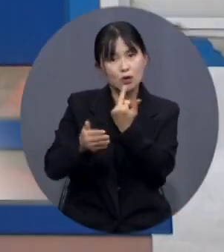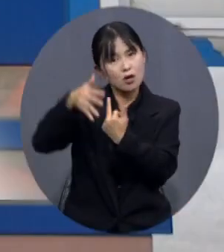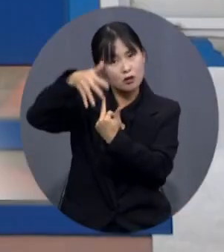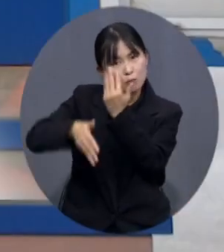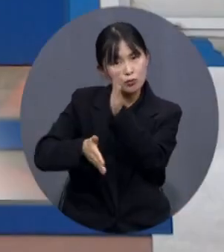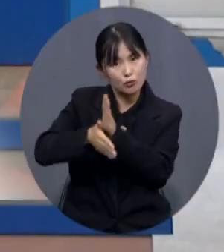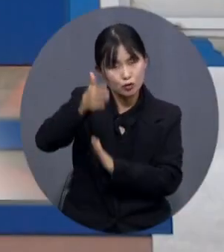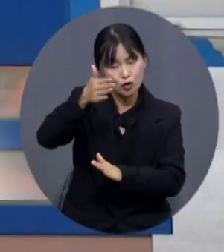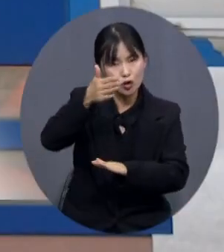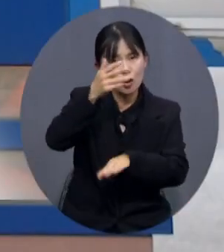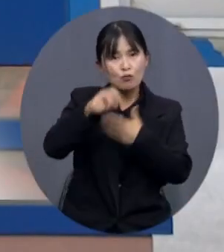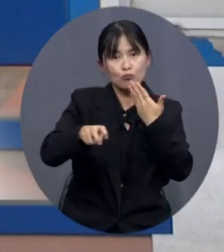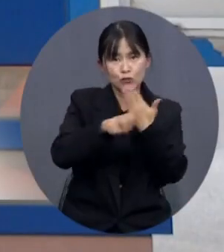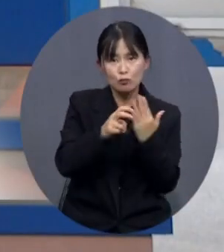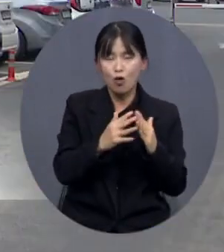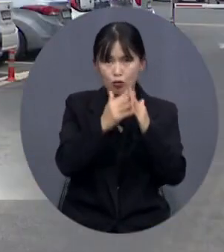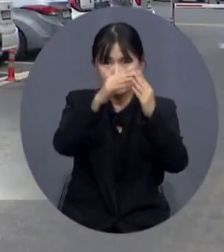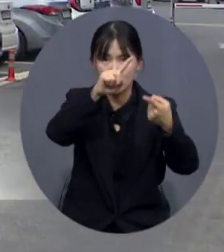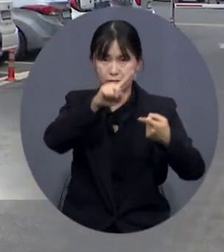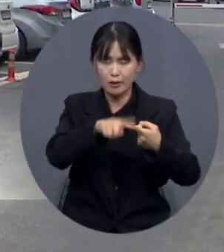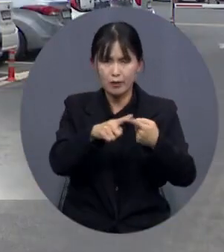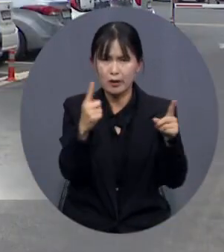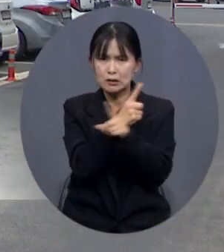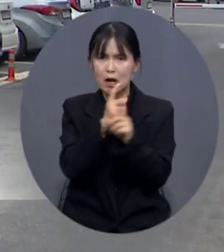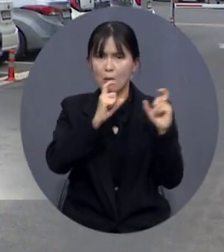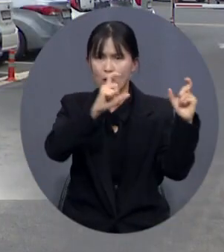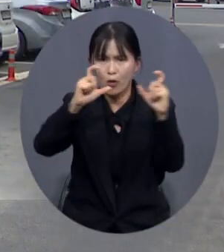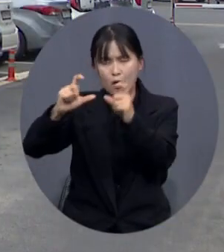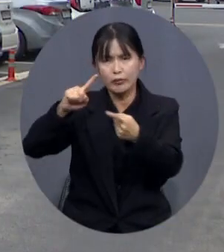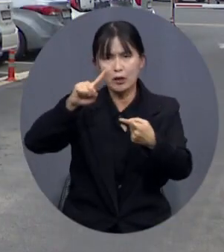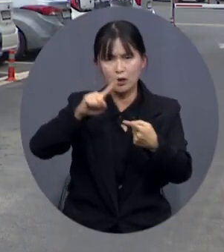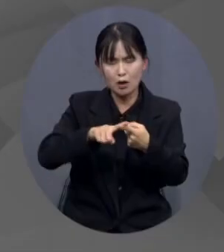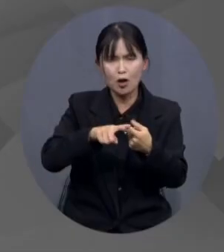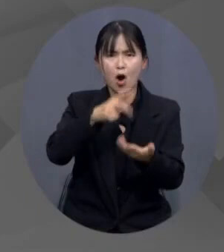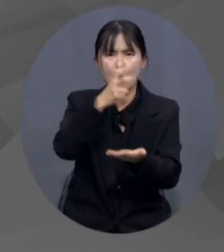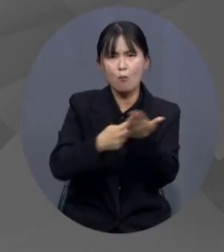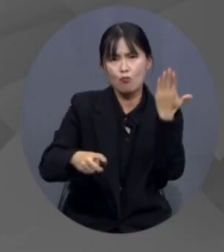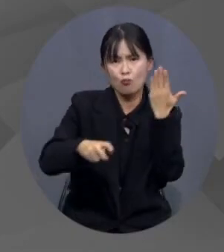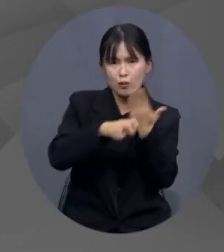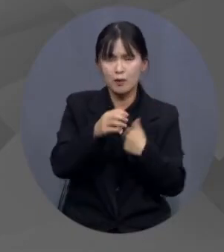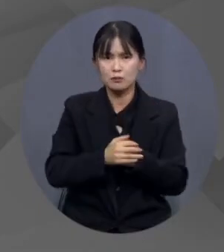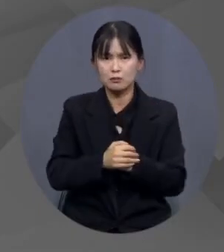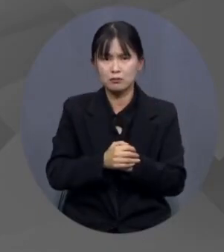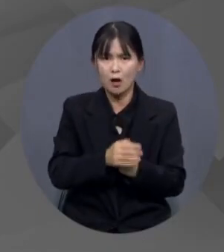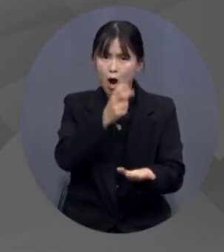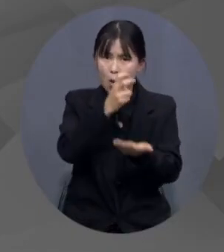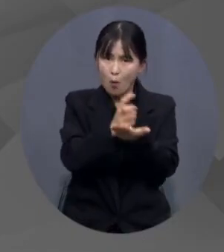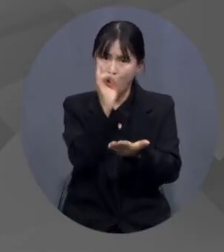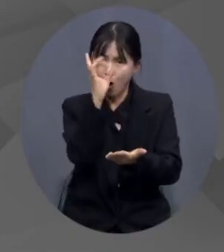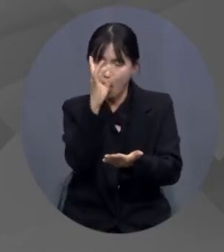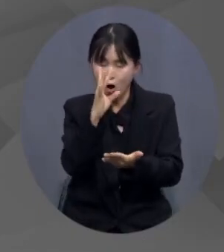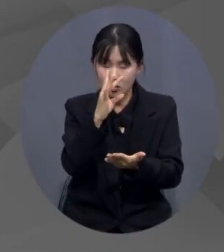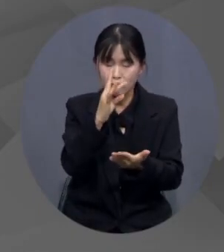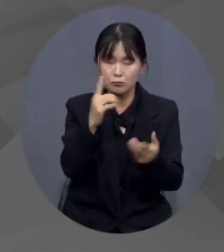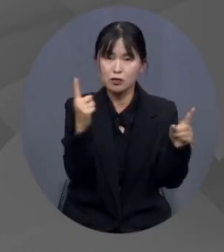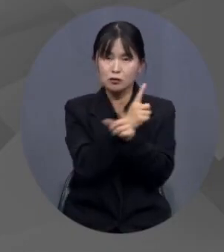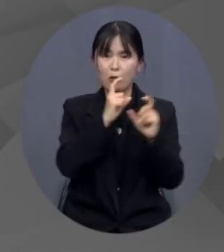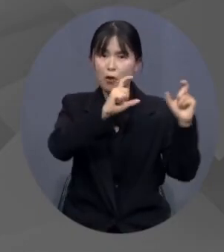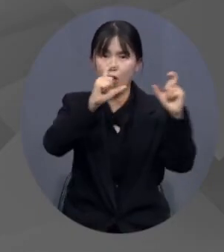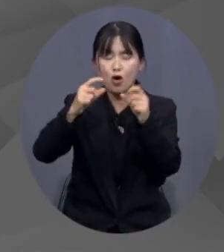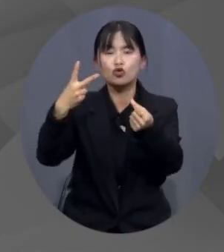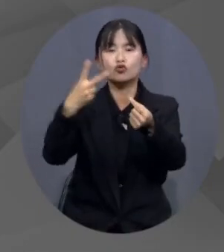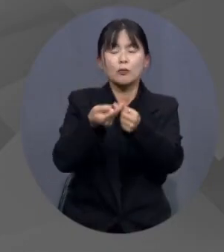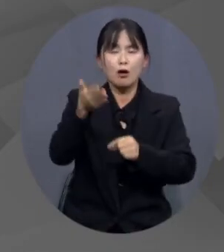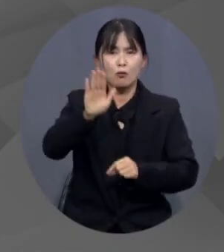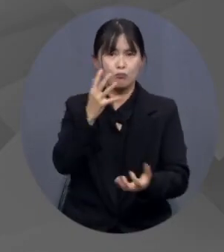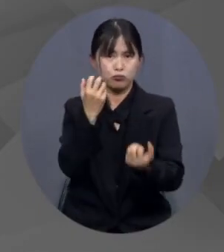없는 명령 횟수도 지침을 위반한 것으로 확인됐습니다 지침에는 시정명령 횟수는 두 차례로 명시되